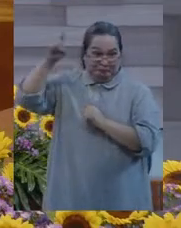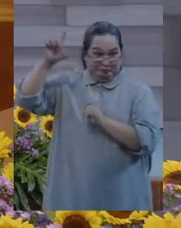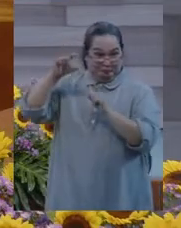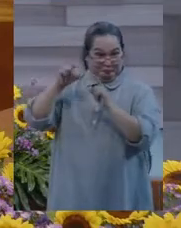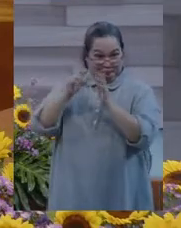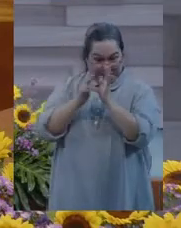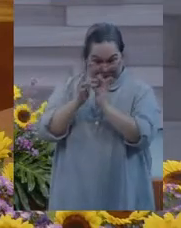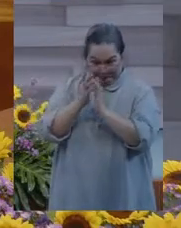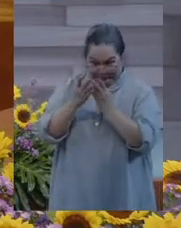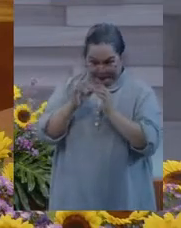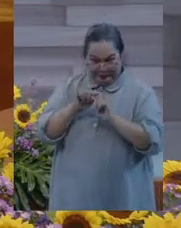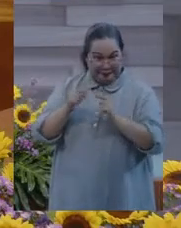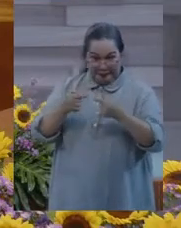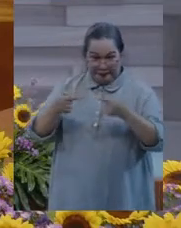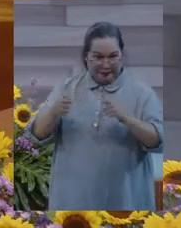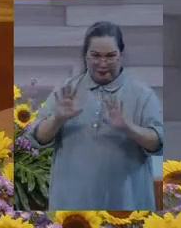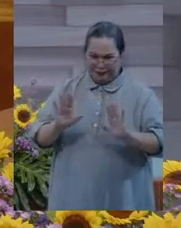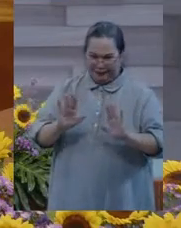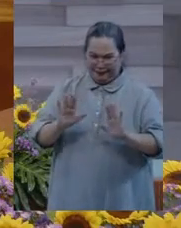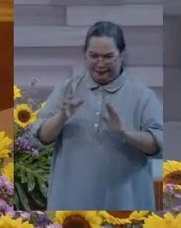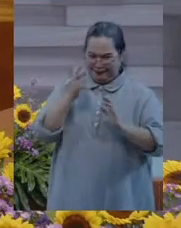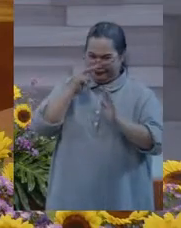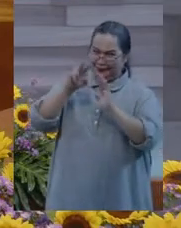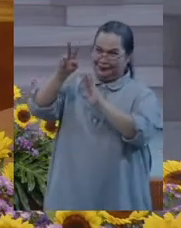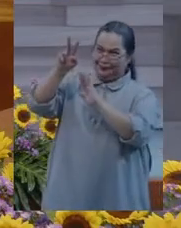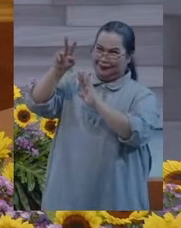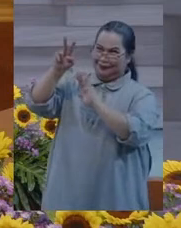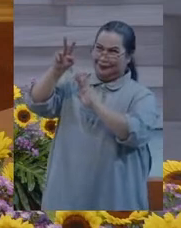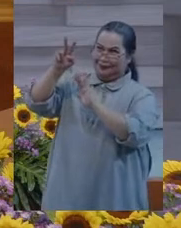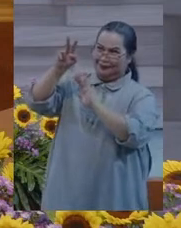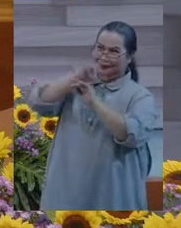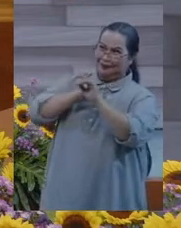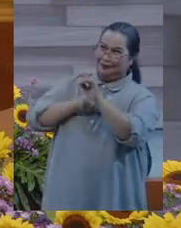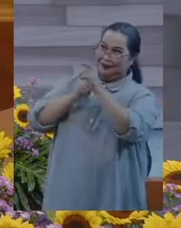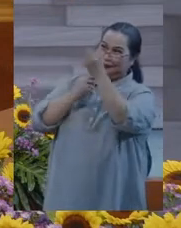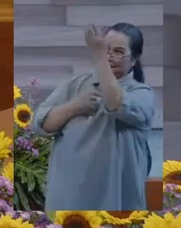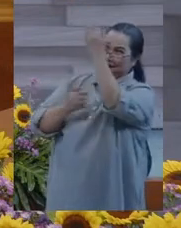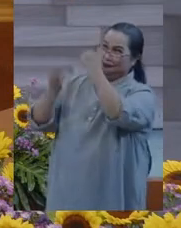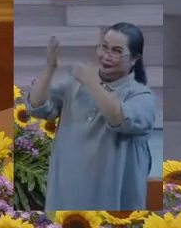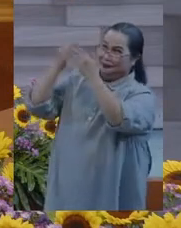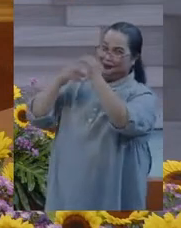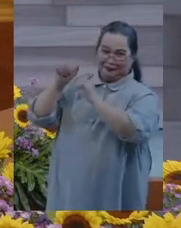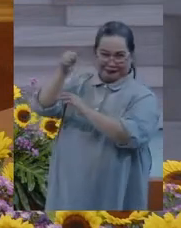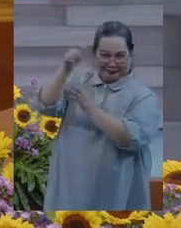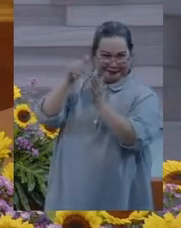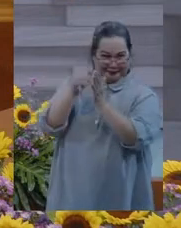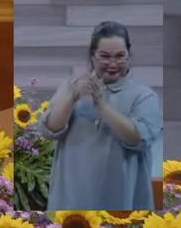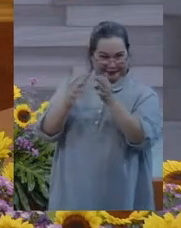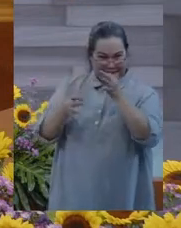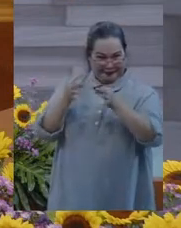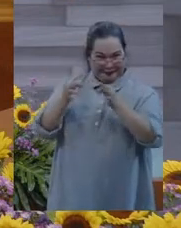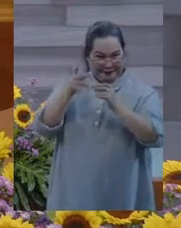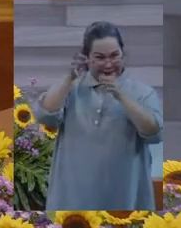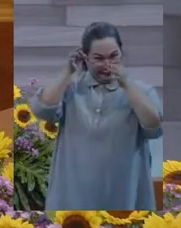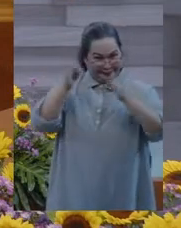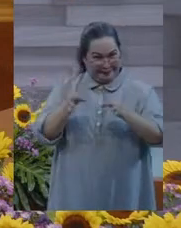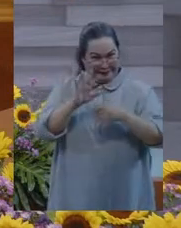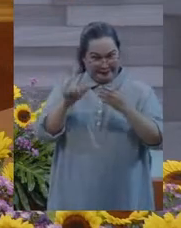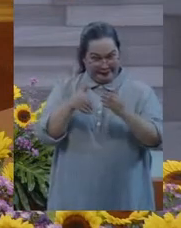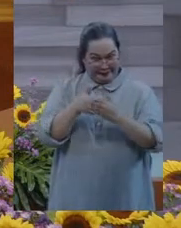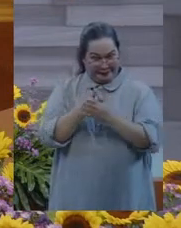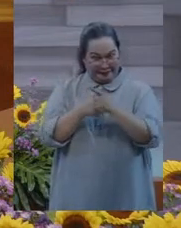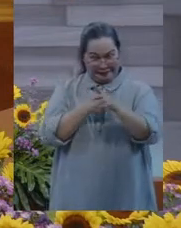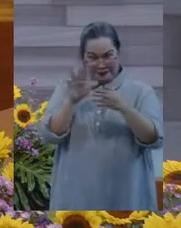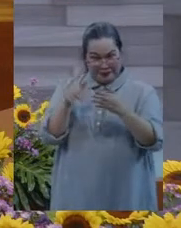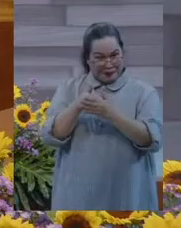Biblia. Behold, the Lord comes with 10,000s of His holy ones to execute judgment on all and to convict all the